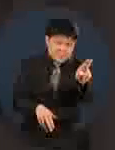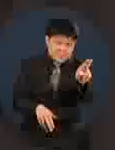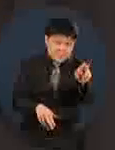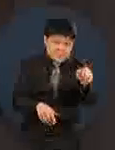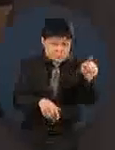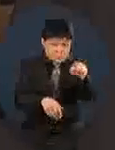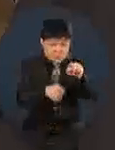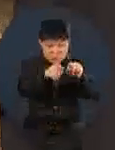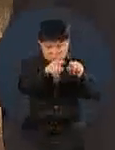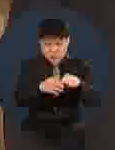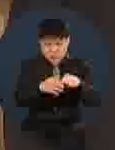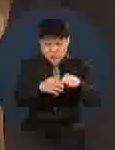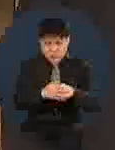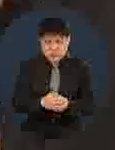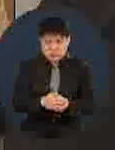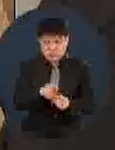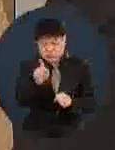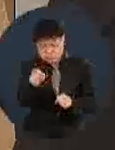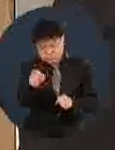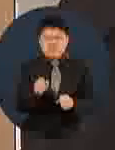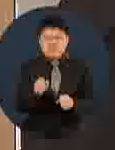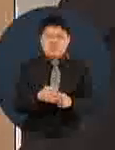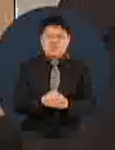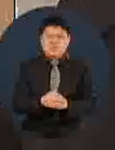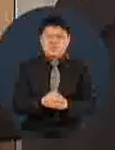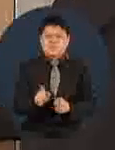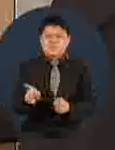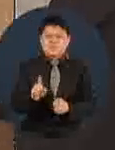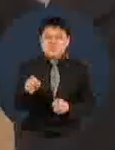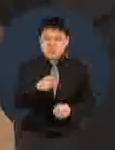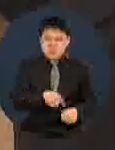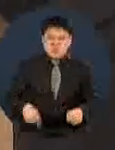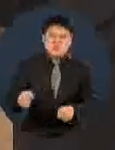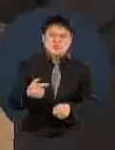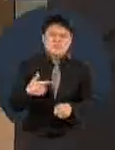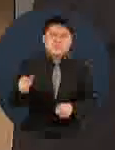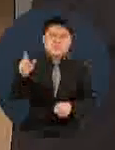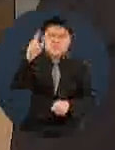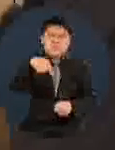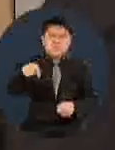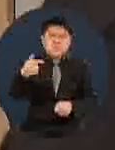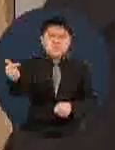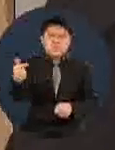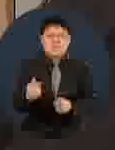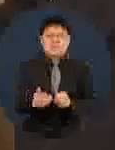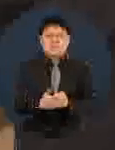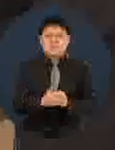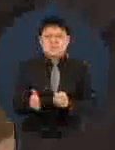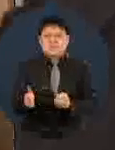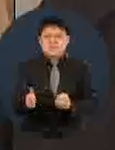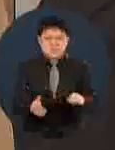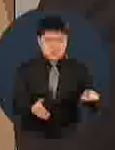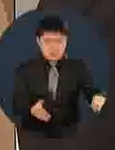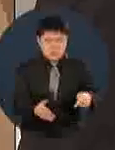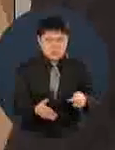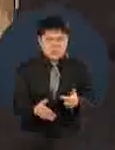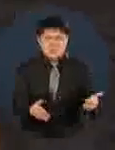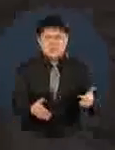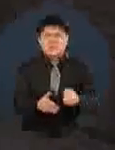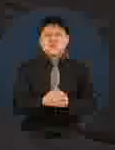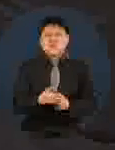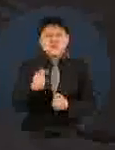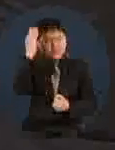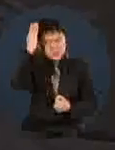늘어두고요. 한 칸 뛰면 이렇게 해서 여기만 자리 잡으면 이 모양이 크고 여기가 크고 있어서 귀도 비어있고 흙이 우세인